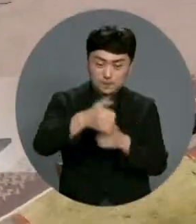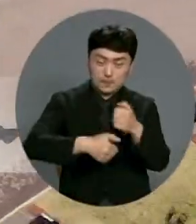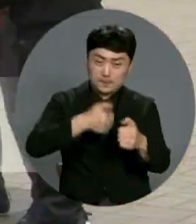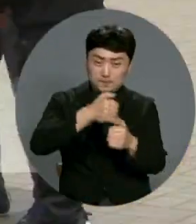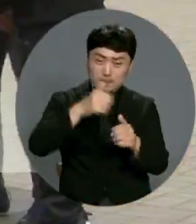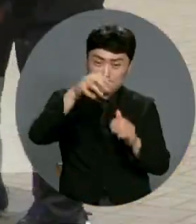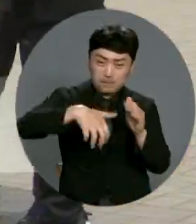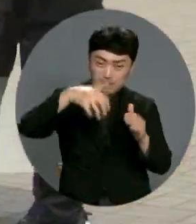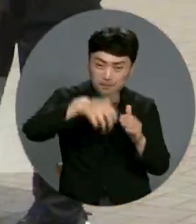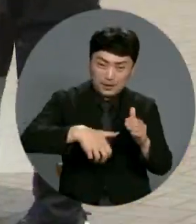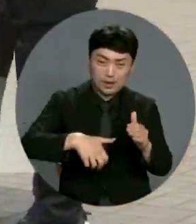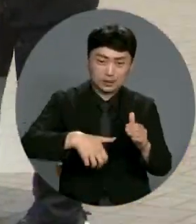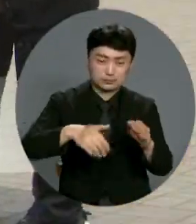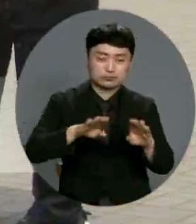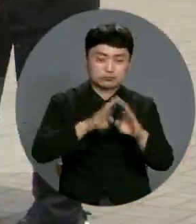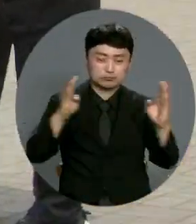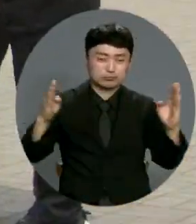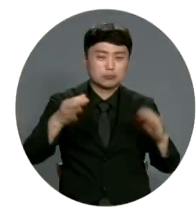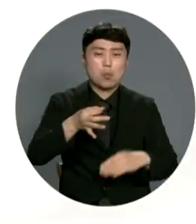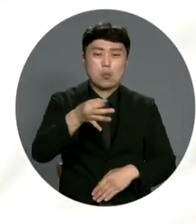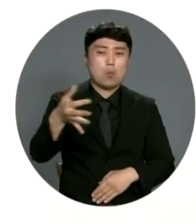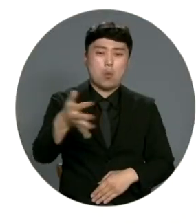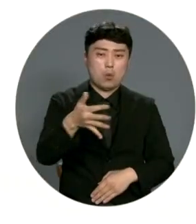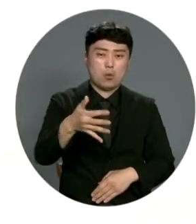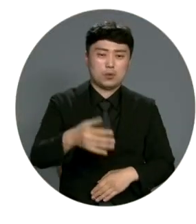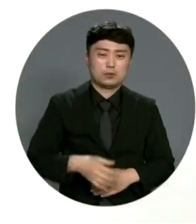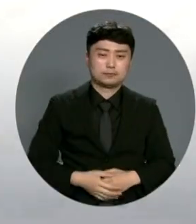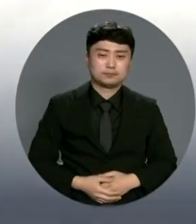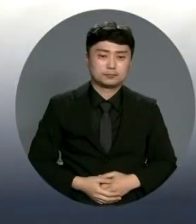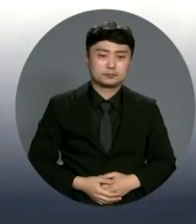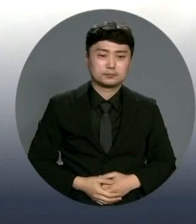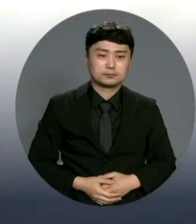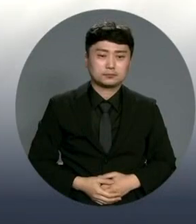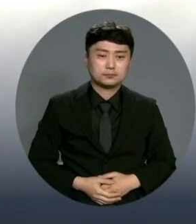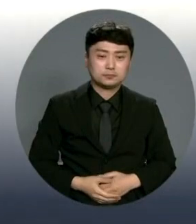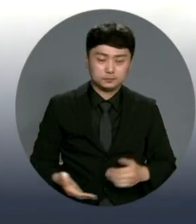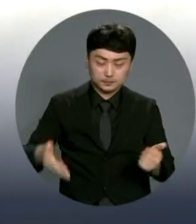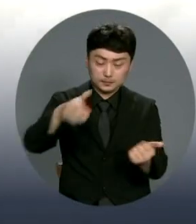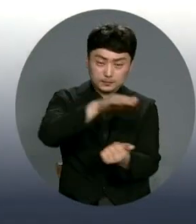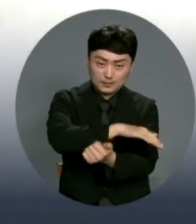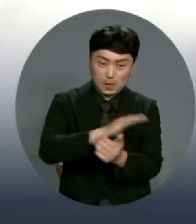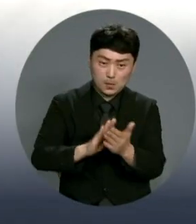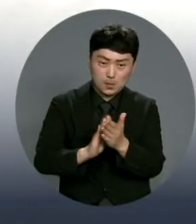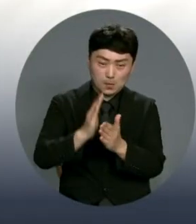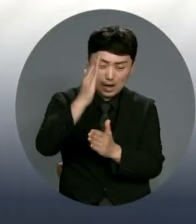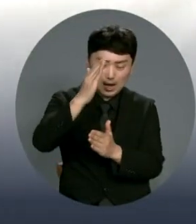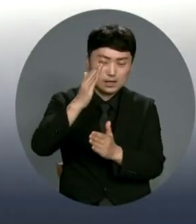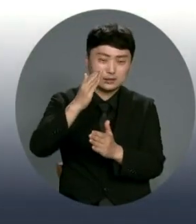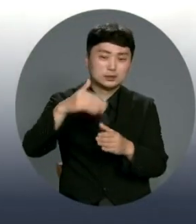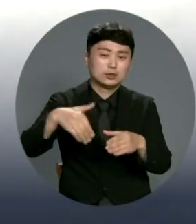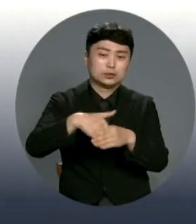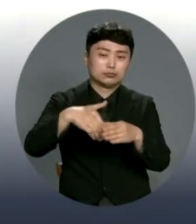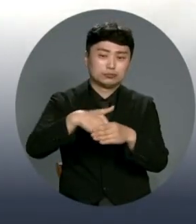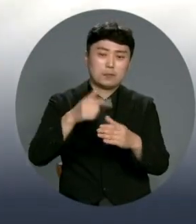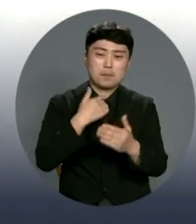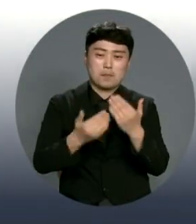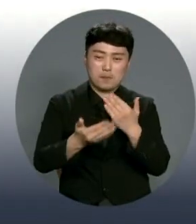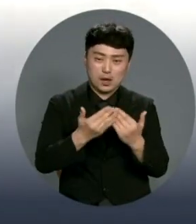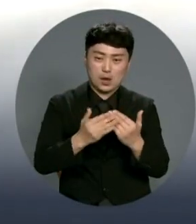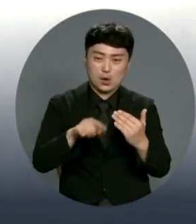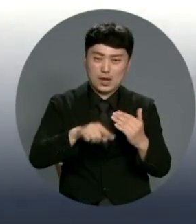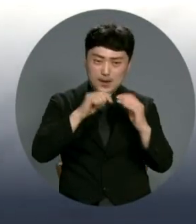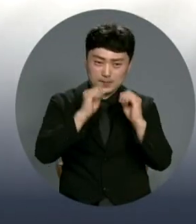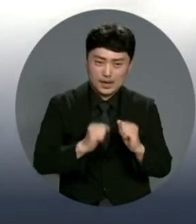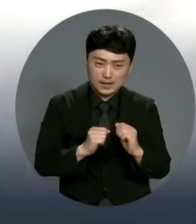경주시는 대릉원을 무료로 개방했습니다. 대릉원에 와서 찬란했던 우리 신라의 문화를 체험하시고 또 여기 계신